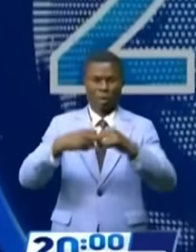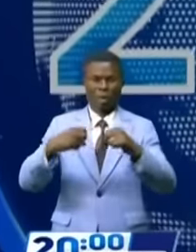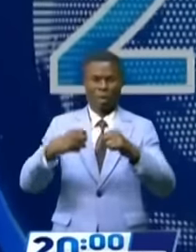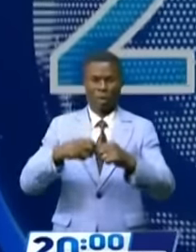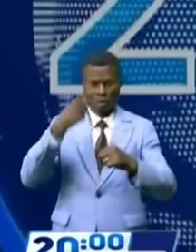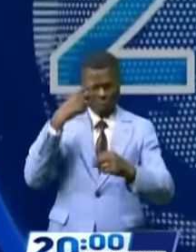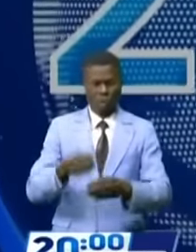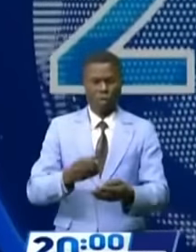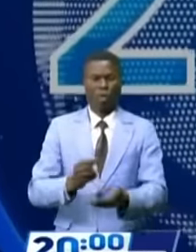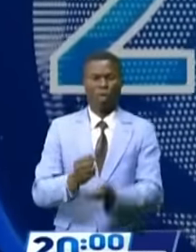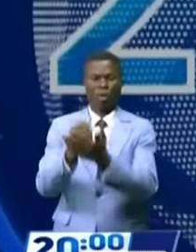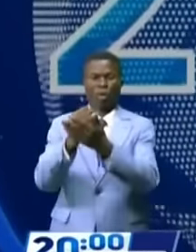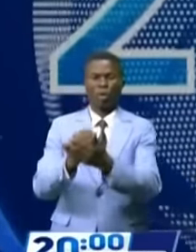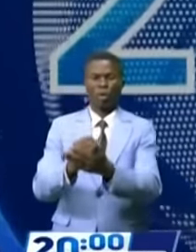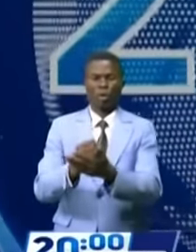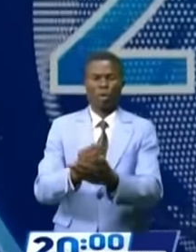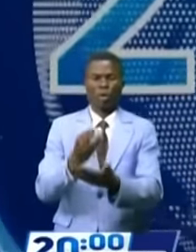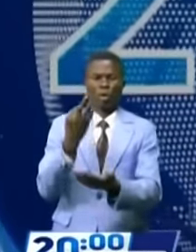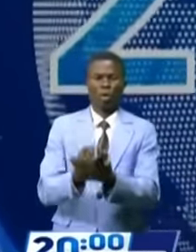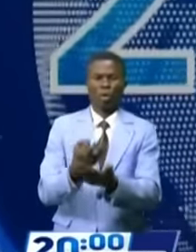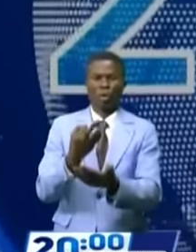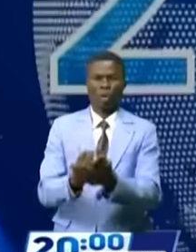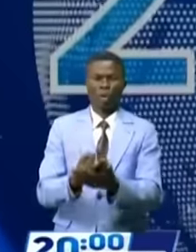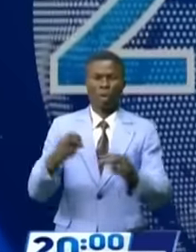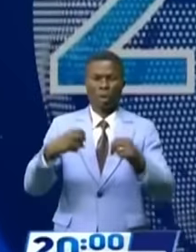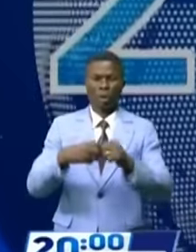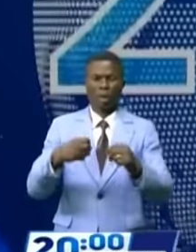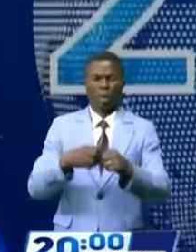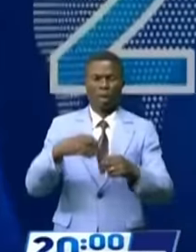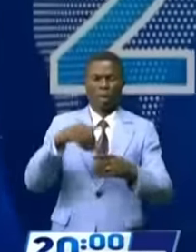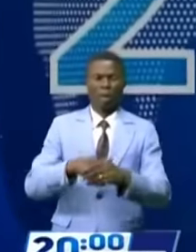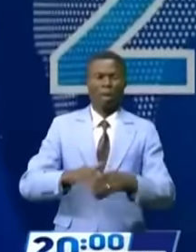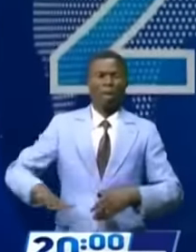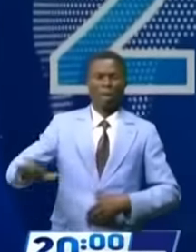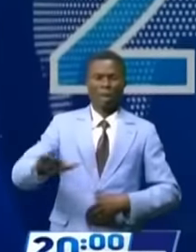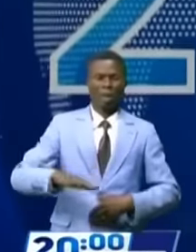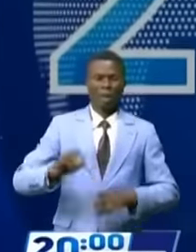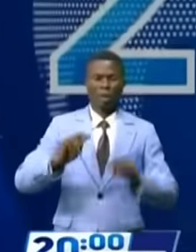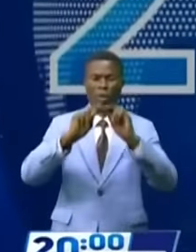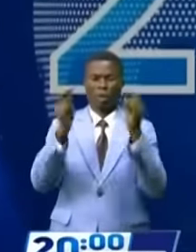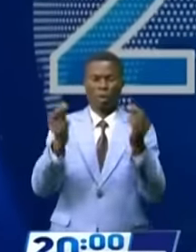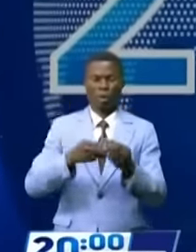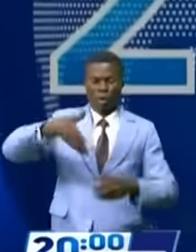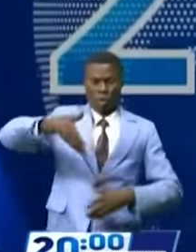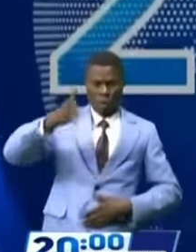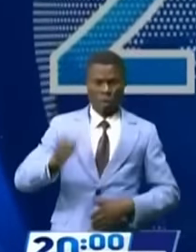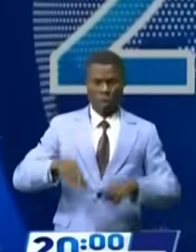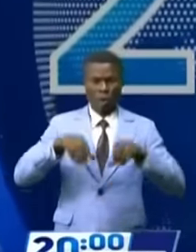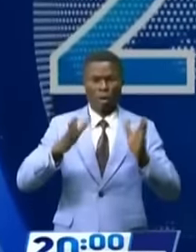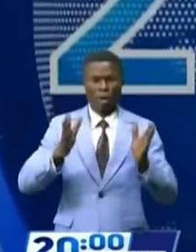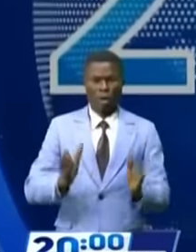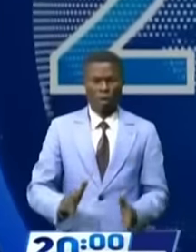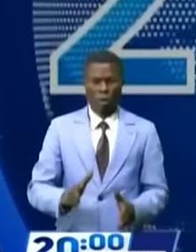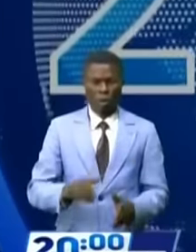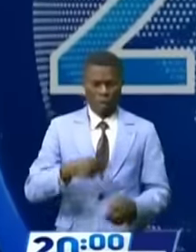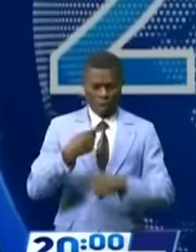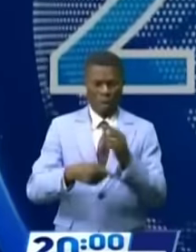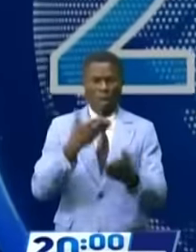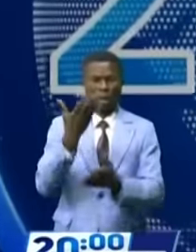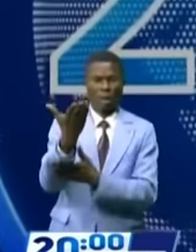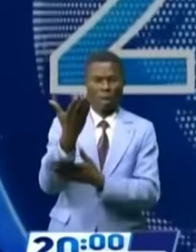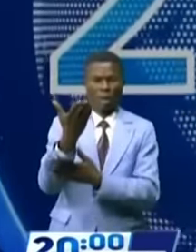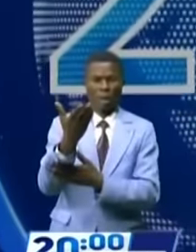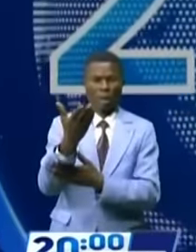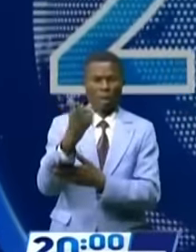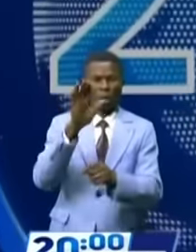pour financer les projets de desserte en électricité à travers le pays. La délégation d'experts congolais a lancé un appel